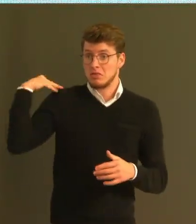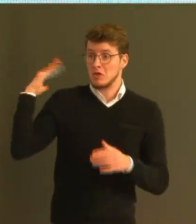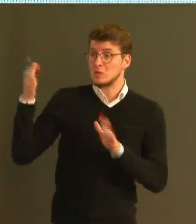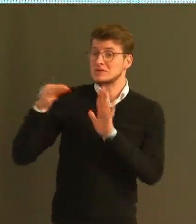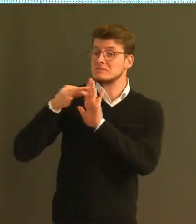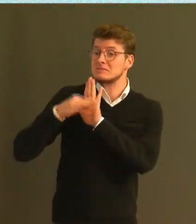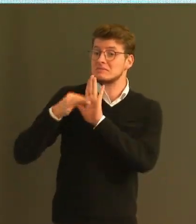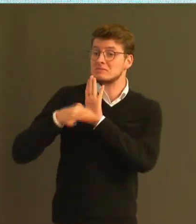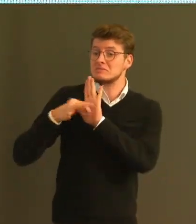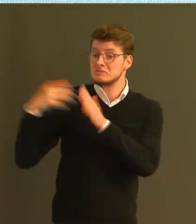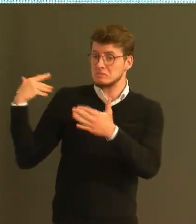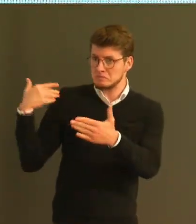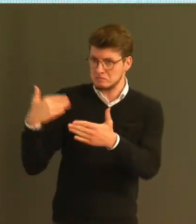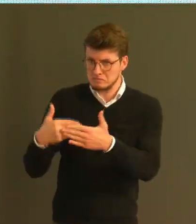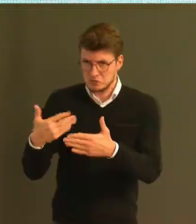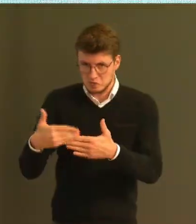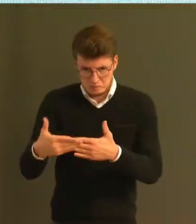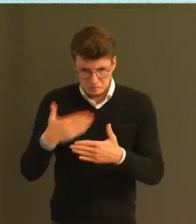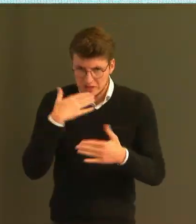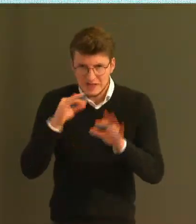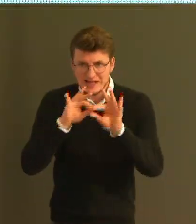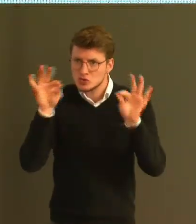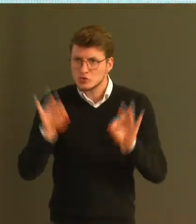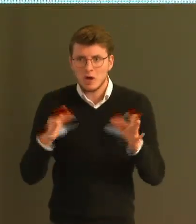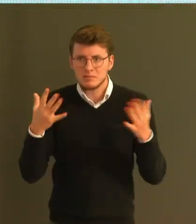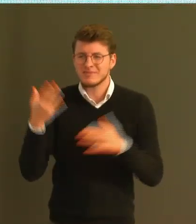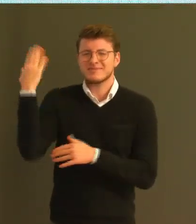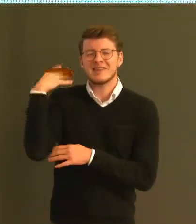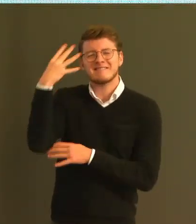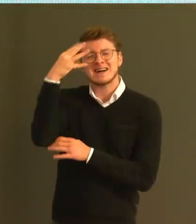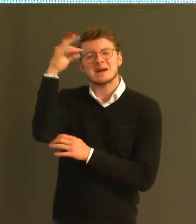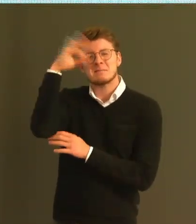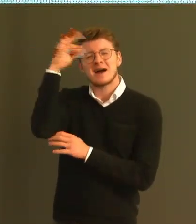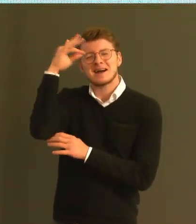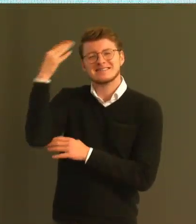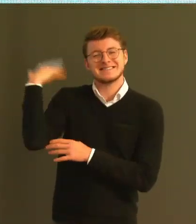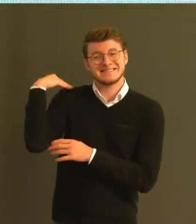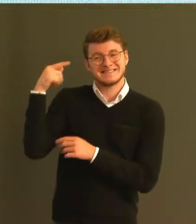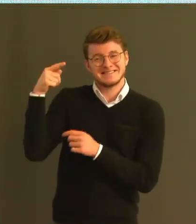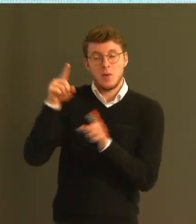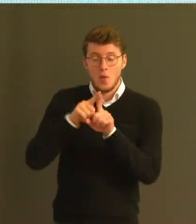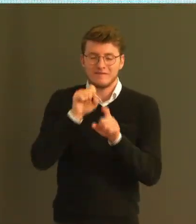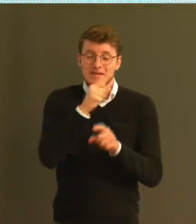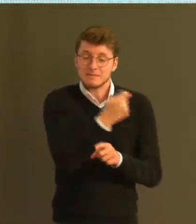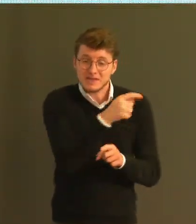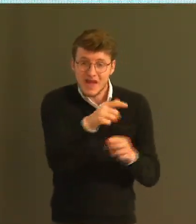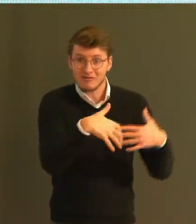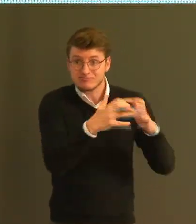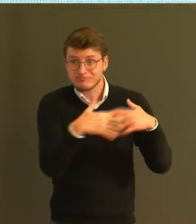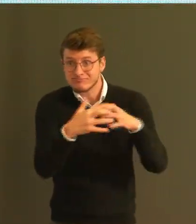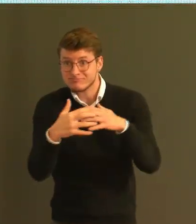mais il ne sait si groupe start up en ville peut très vite vers